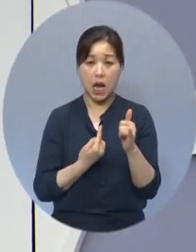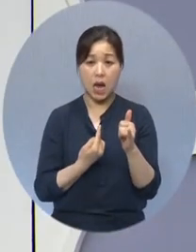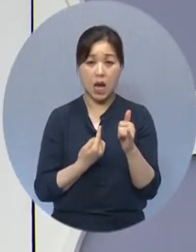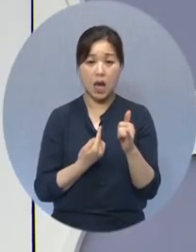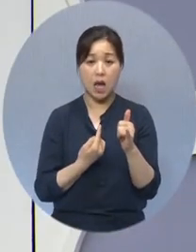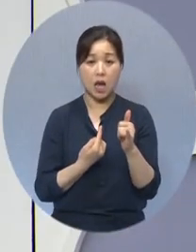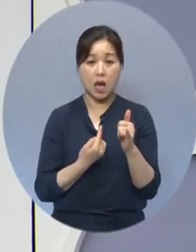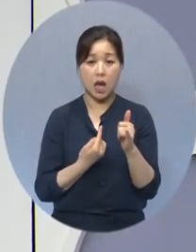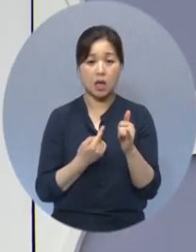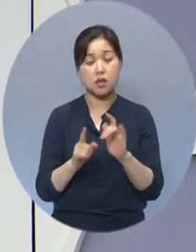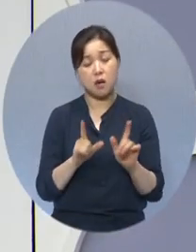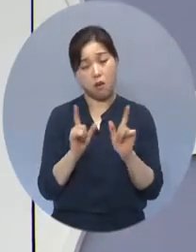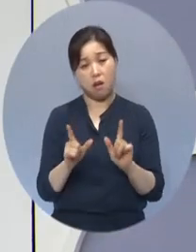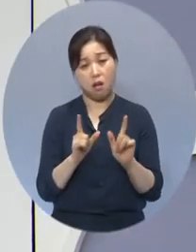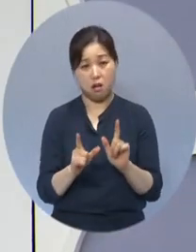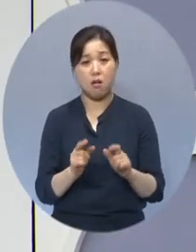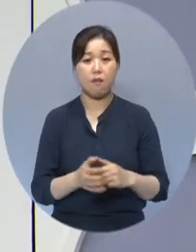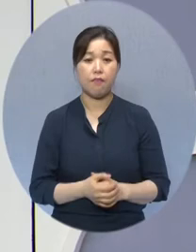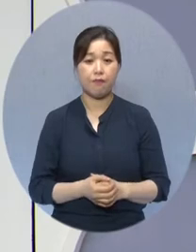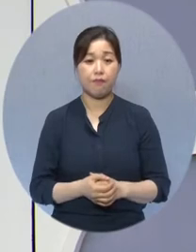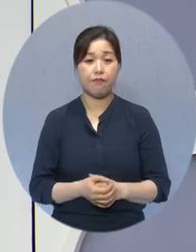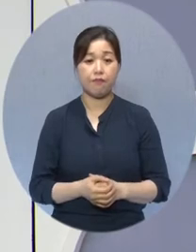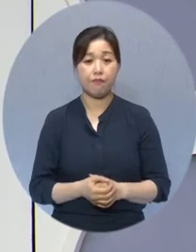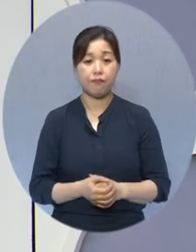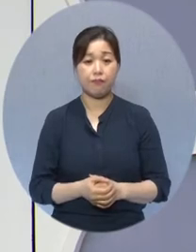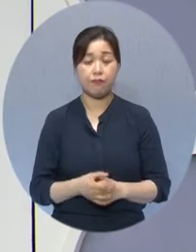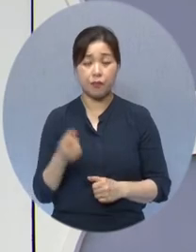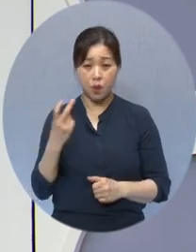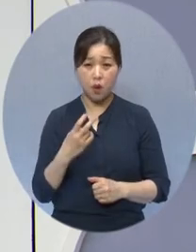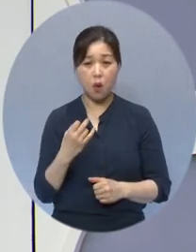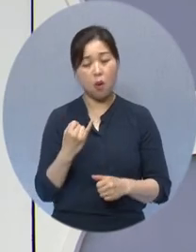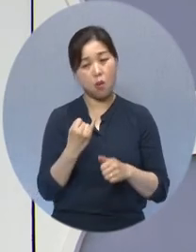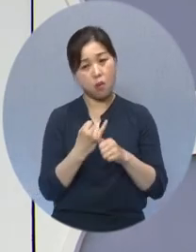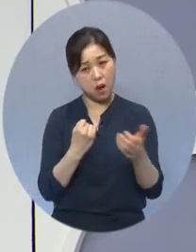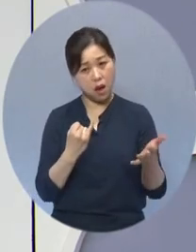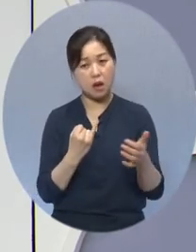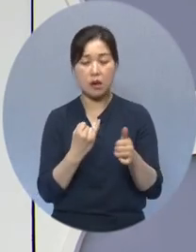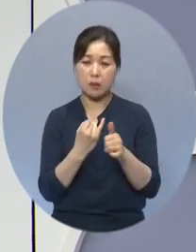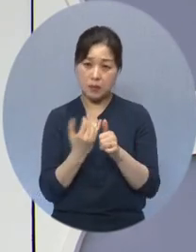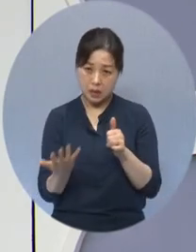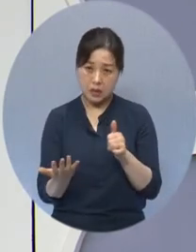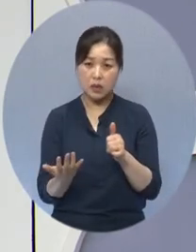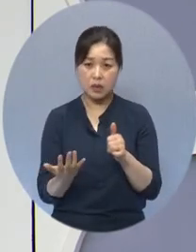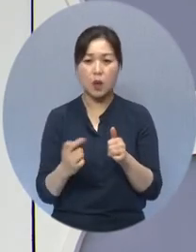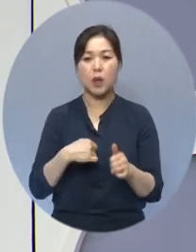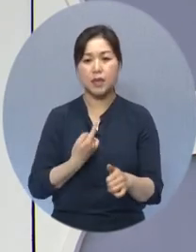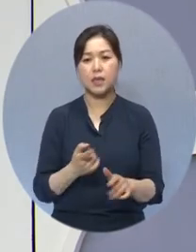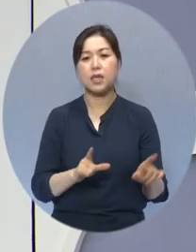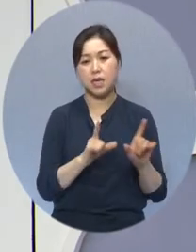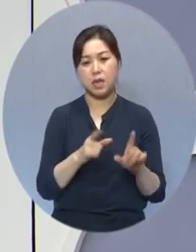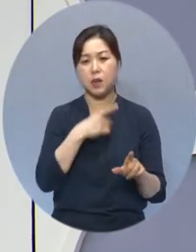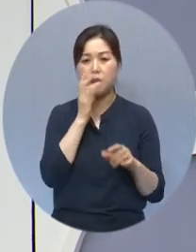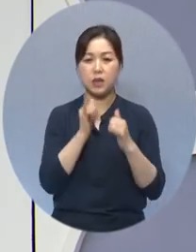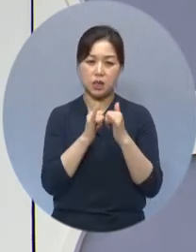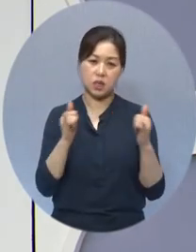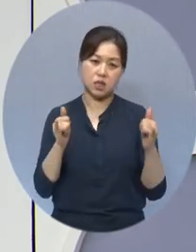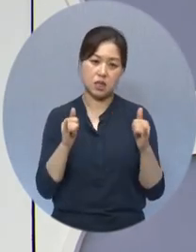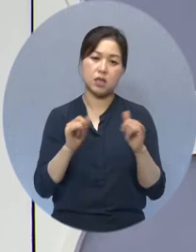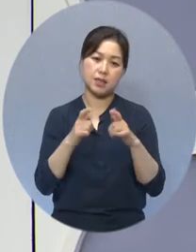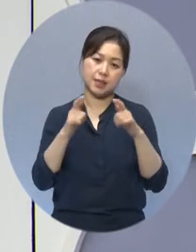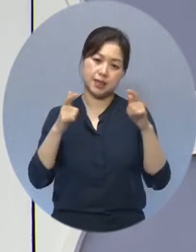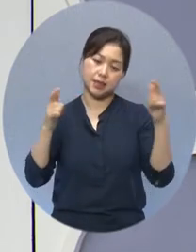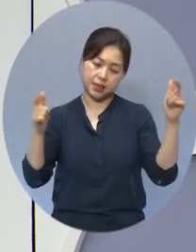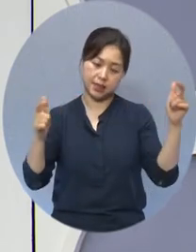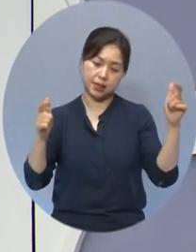이제 지내시고 또 부득이하게 홀로 되신 분들도 또 좀 자꾸 늘어나고 이렇게 해서